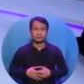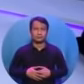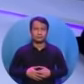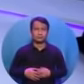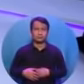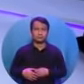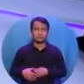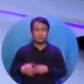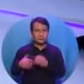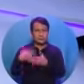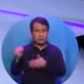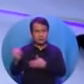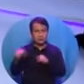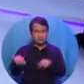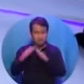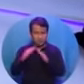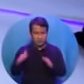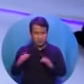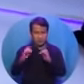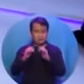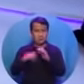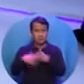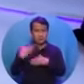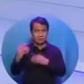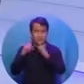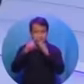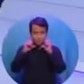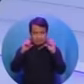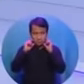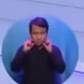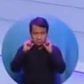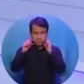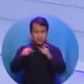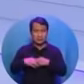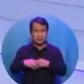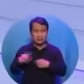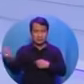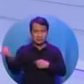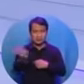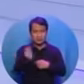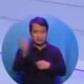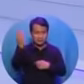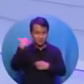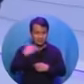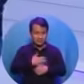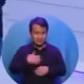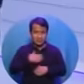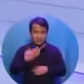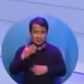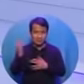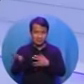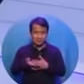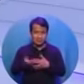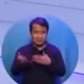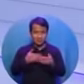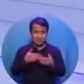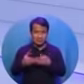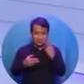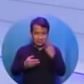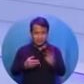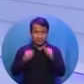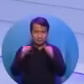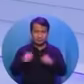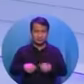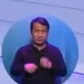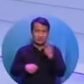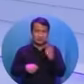Lumabas ng bahay kung pwede. Pero mag-face mask kayo, ha? Kung... Mamaya. Sabi nung dating kaso namin, kahit paglabas mo rin ng bahay, kalahati